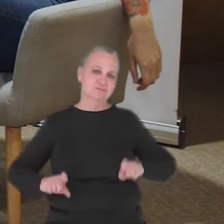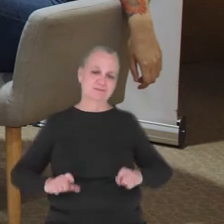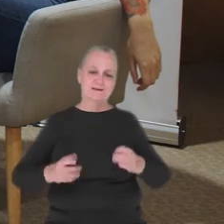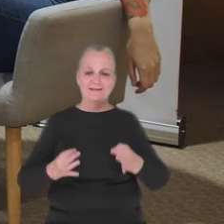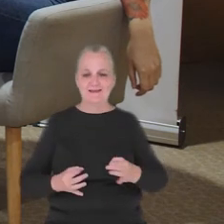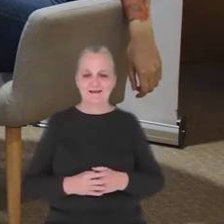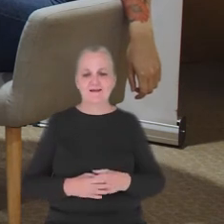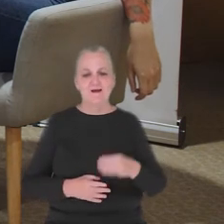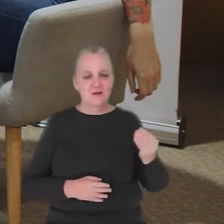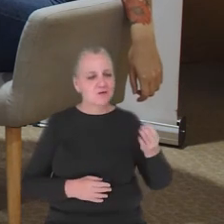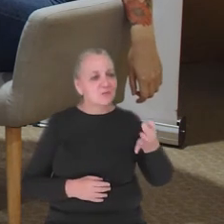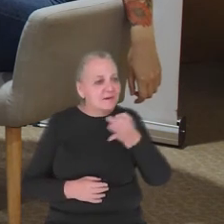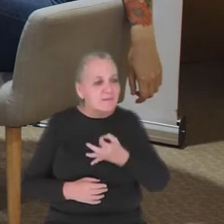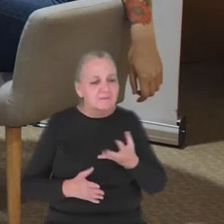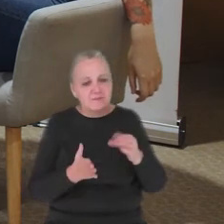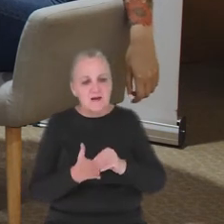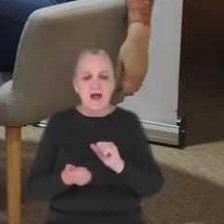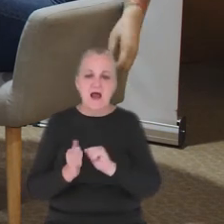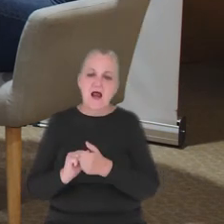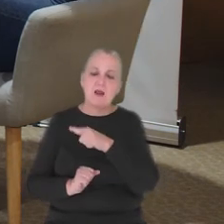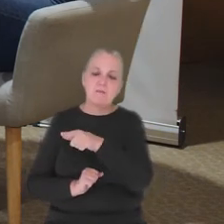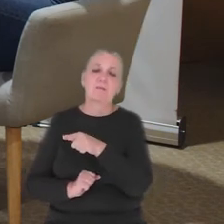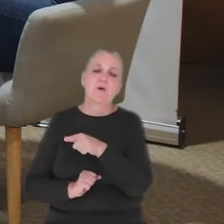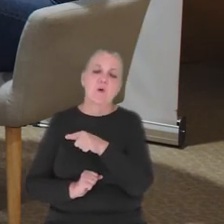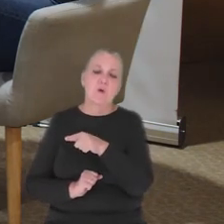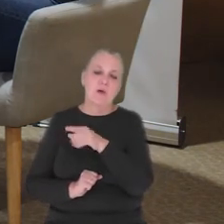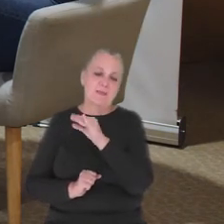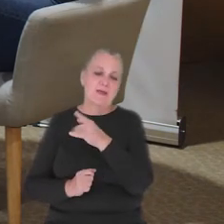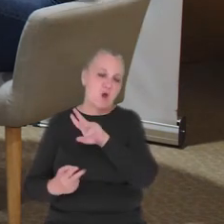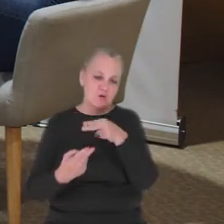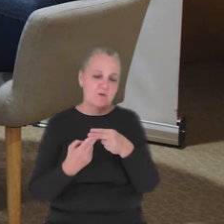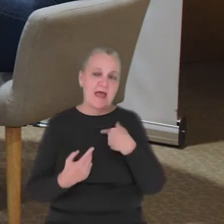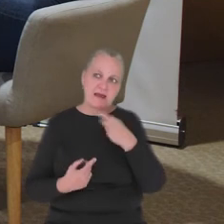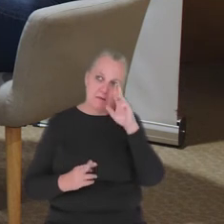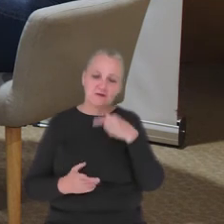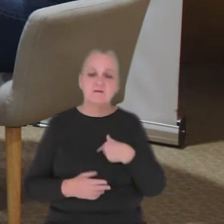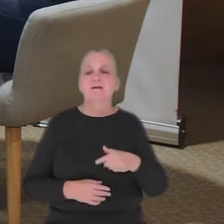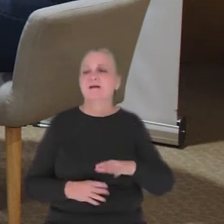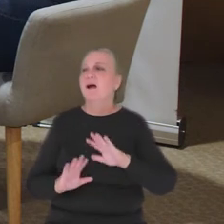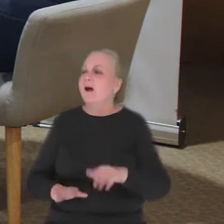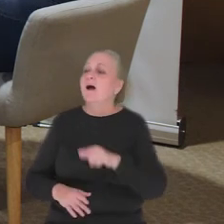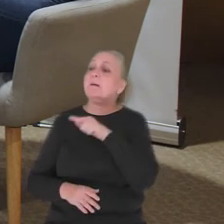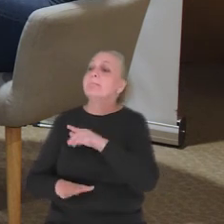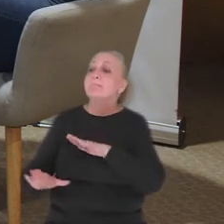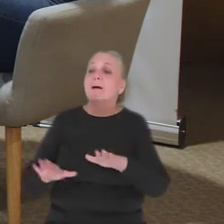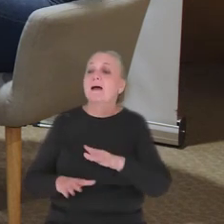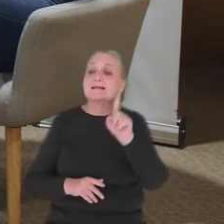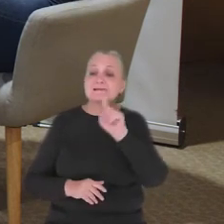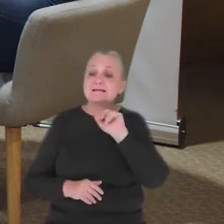zadać pytanie jeszcze raz, albo Edyta zacznie odpowiadać i ja się domyślę, jakie było pytanie. Jak widzicie miejsce zinów? Czy w ogóle widzicie miejsce